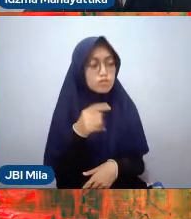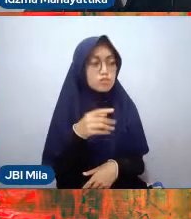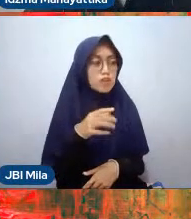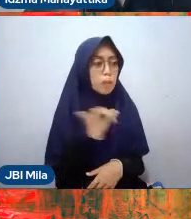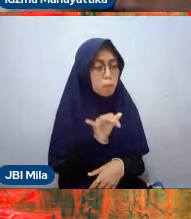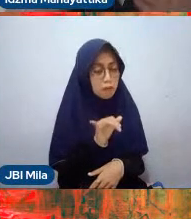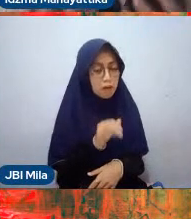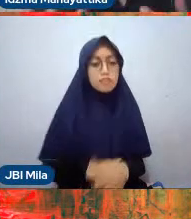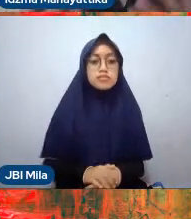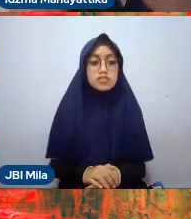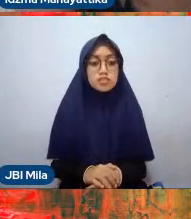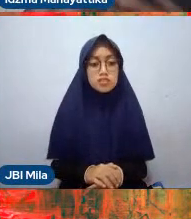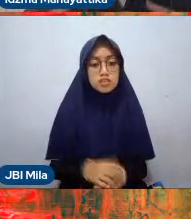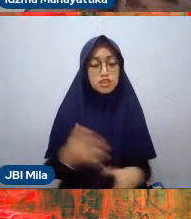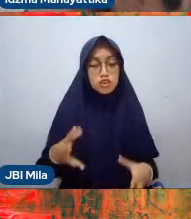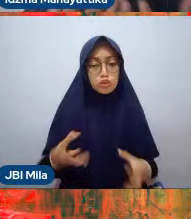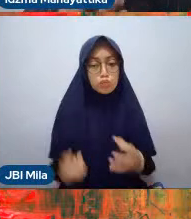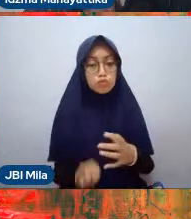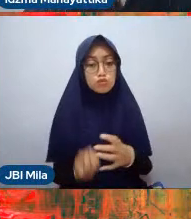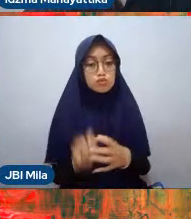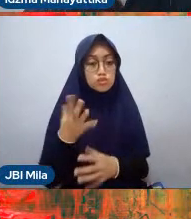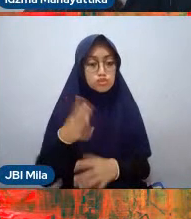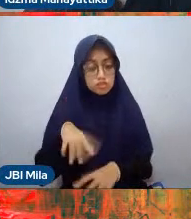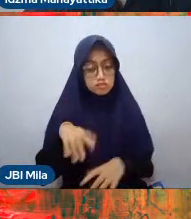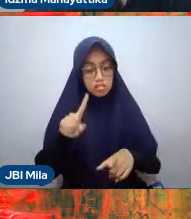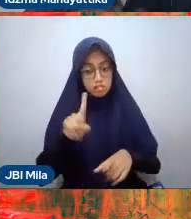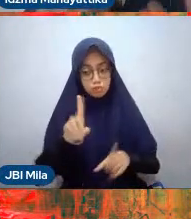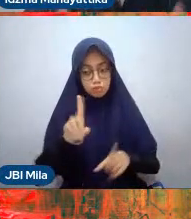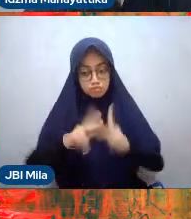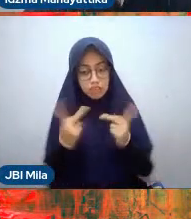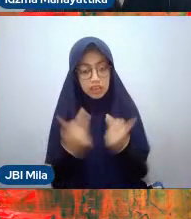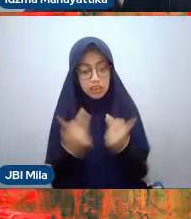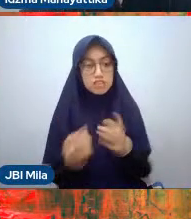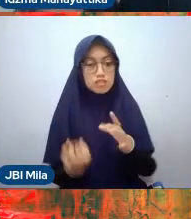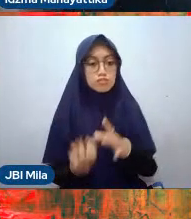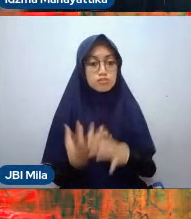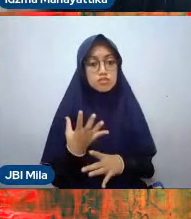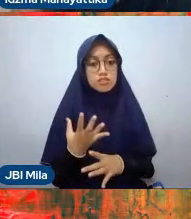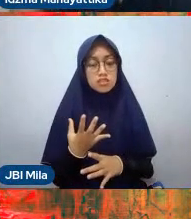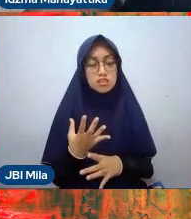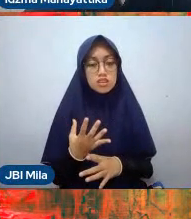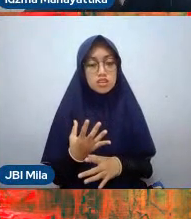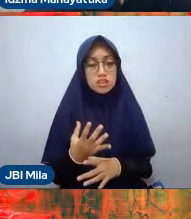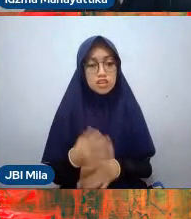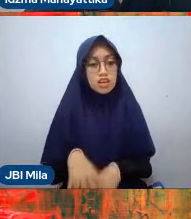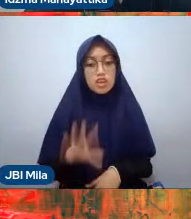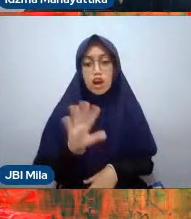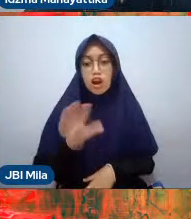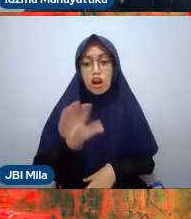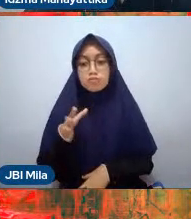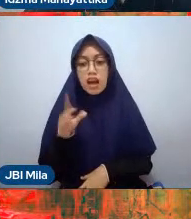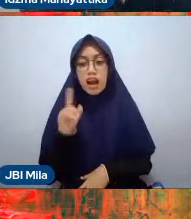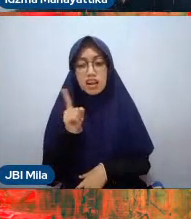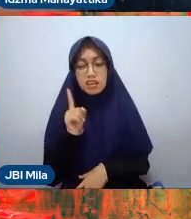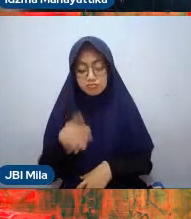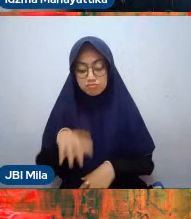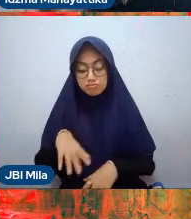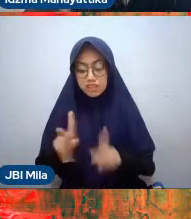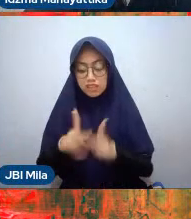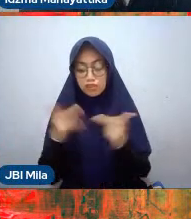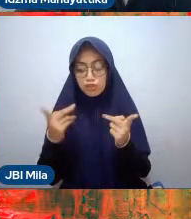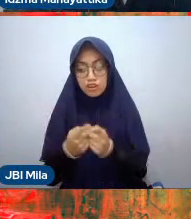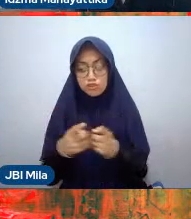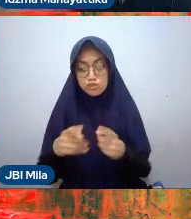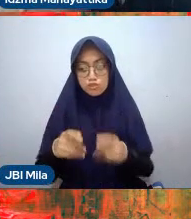itu cerita. Nah seringkali kita itu ketika eksplorasi kita tuh interrogator, nanya mulu. Udah nanya